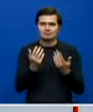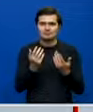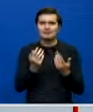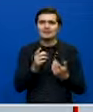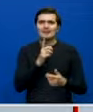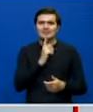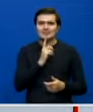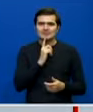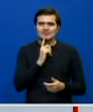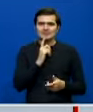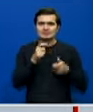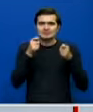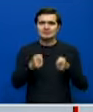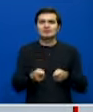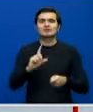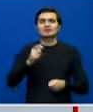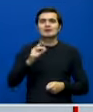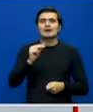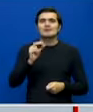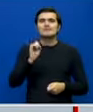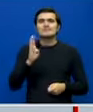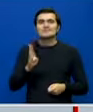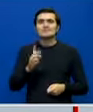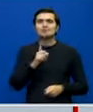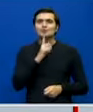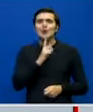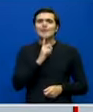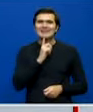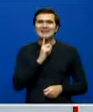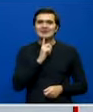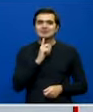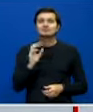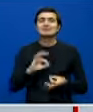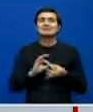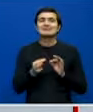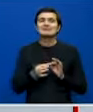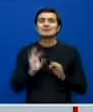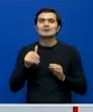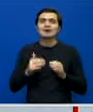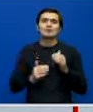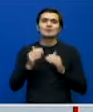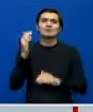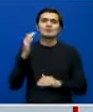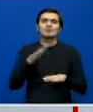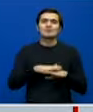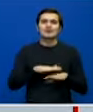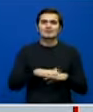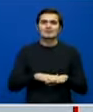se raportează la PIB-ul nominal și atunci ai o creștere aritmetică a deficitului.